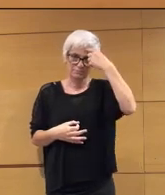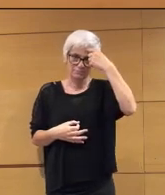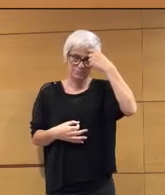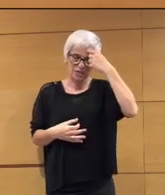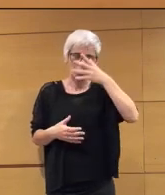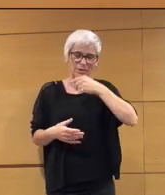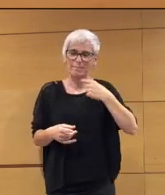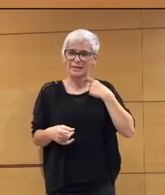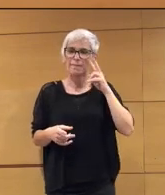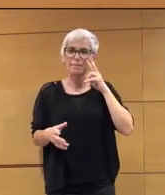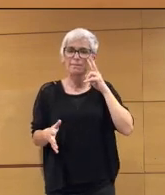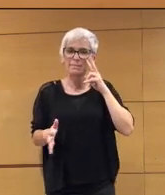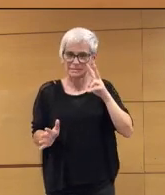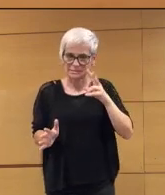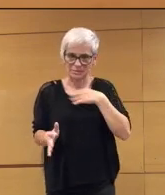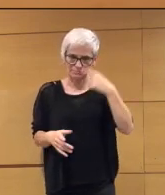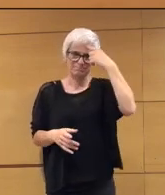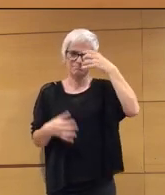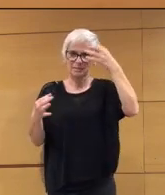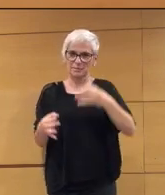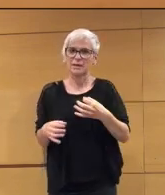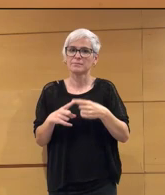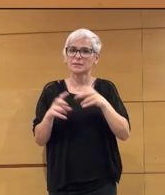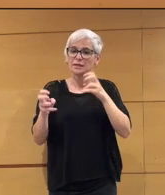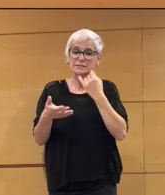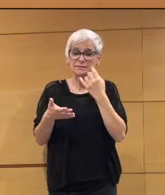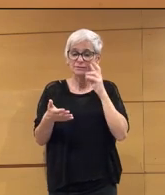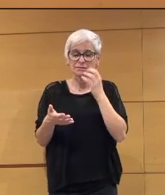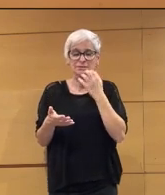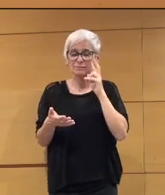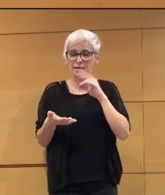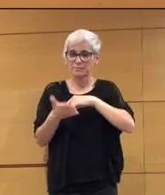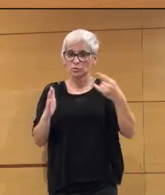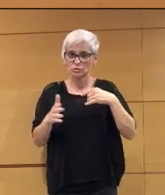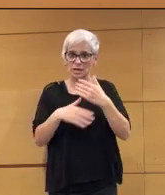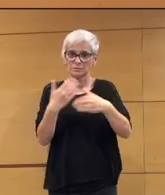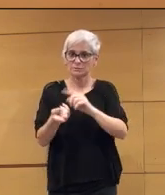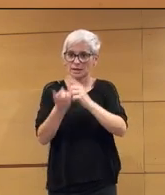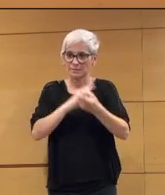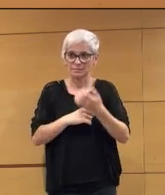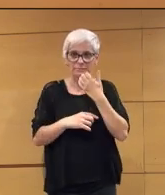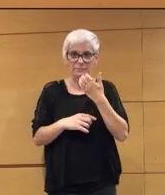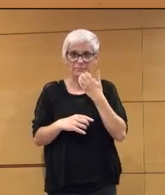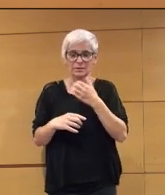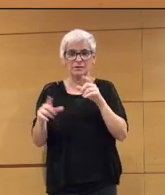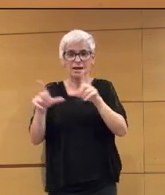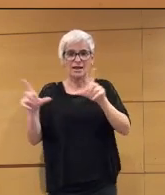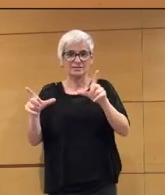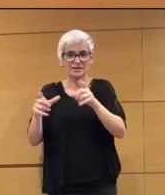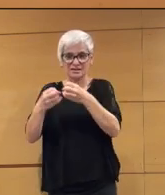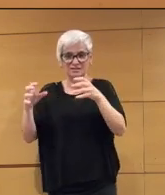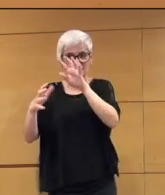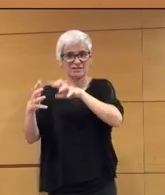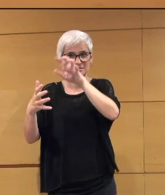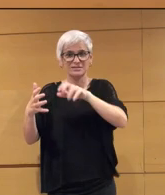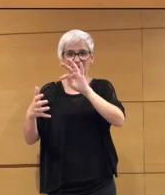perdó, el que estan fent els enginyers. Per tant, quan veiem que les tecnologies canvien, quan vam passar del teletext a la televisió digital, hem de ser allà.